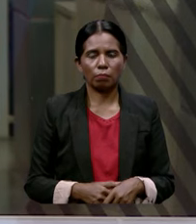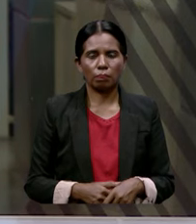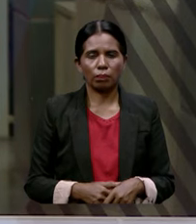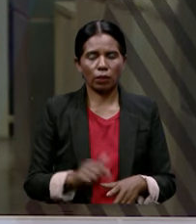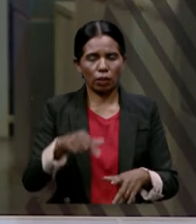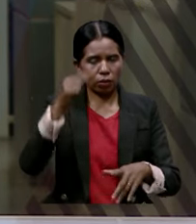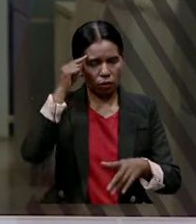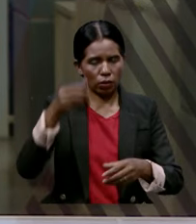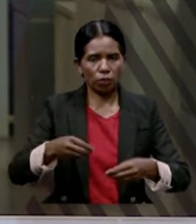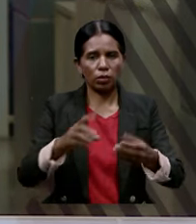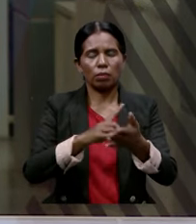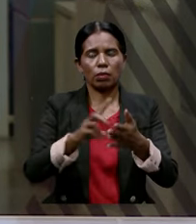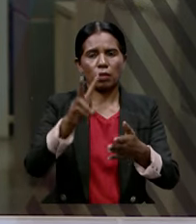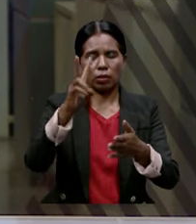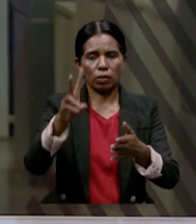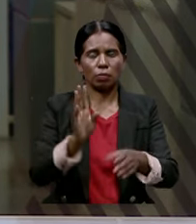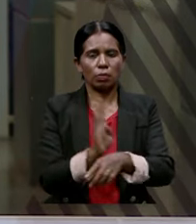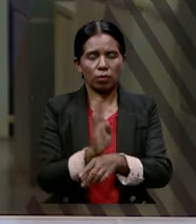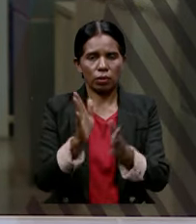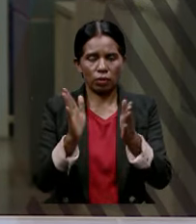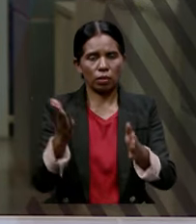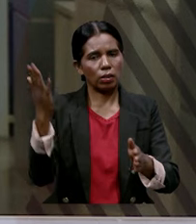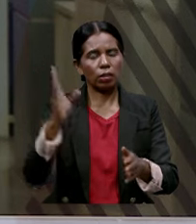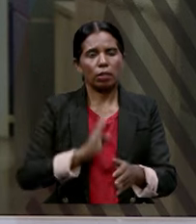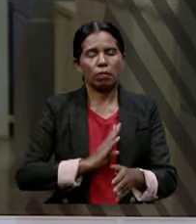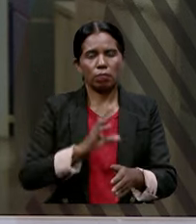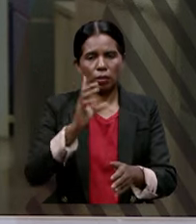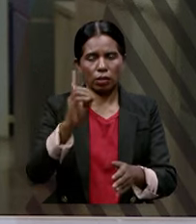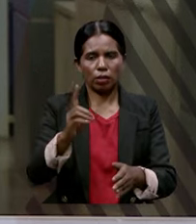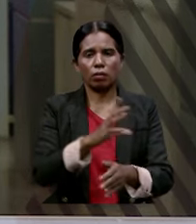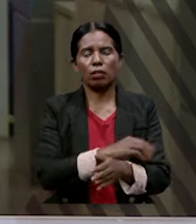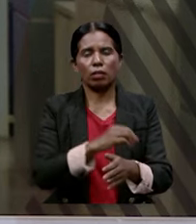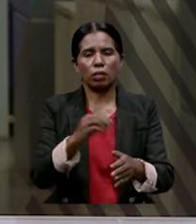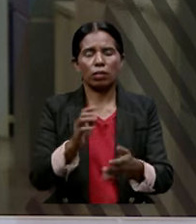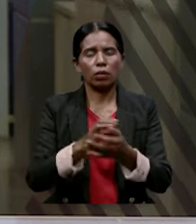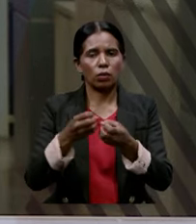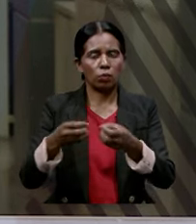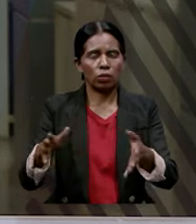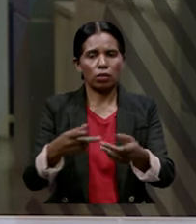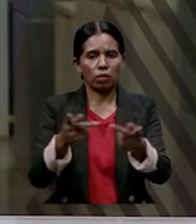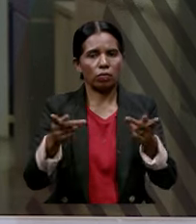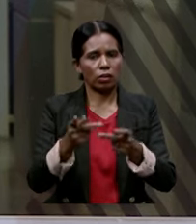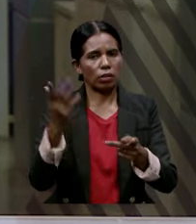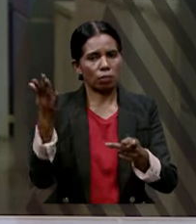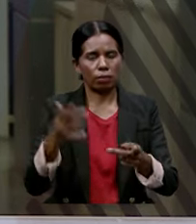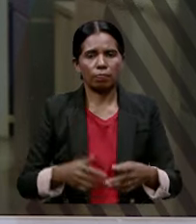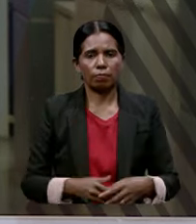Governo fosse manaruar esse imba vendedor sira e habidau senggol akadiruhung atu hamamuk fating refere.